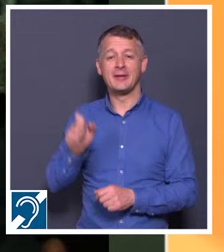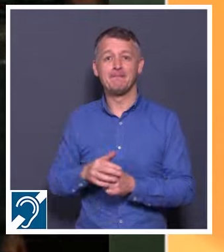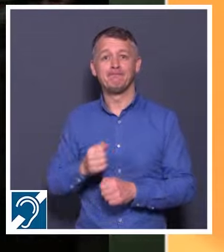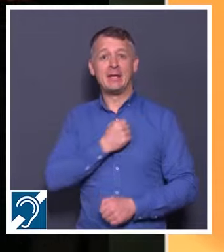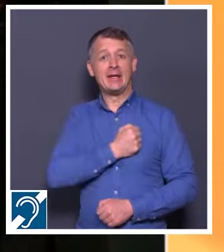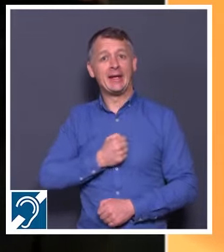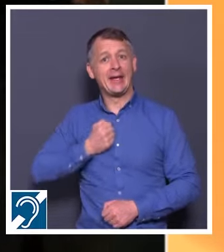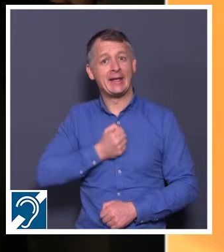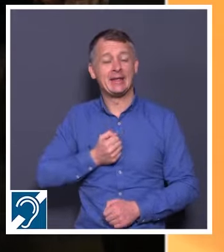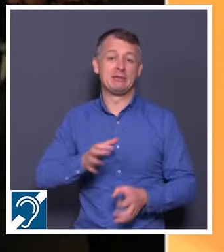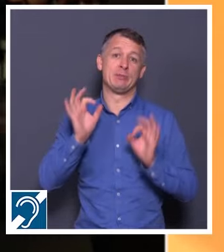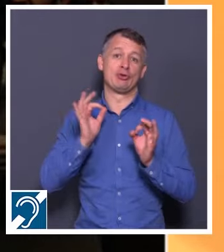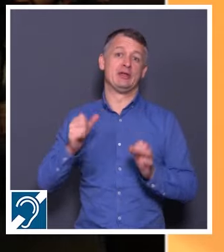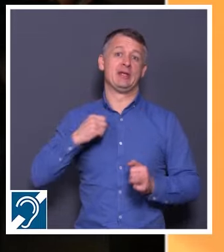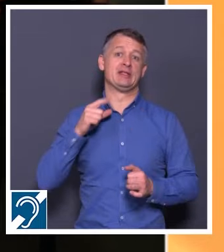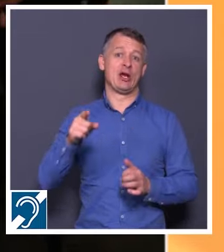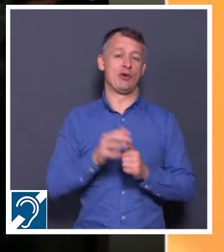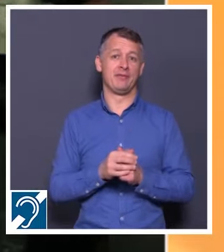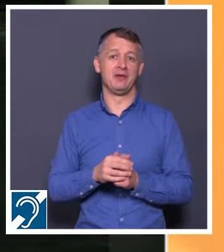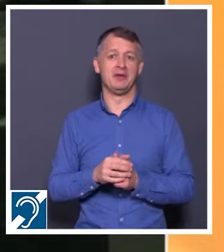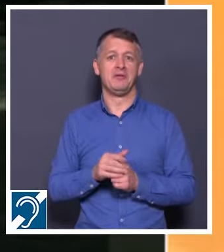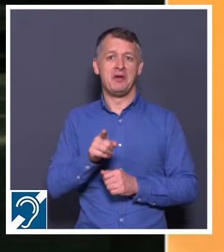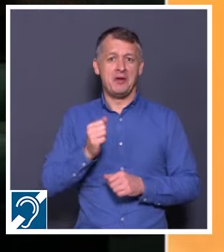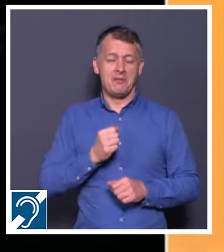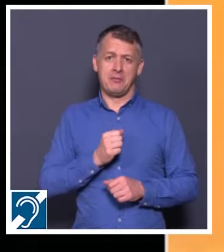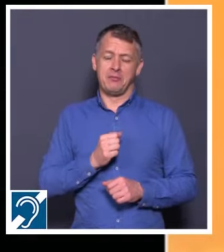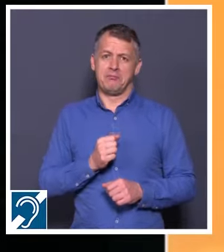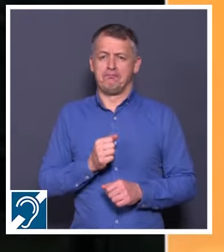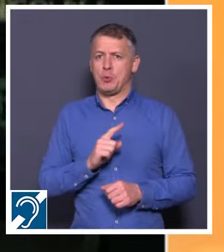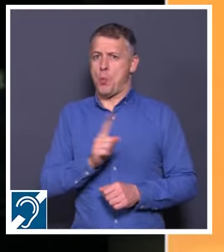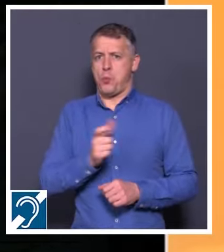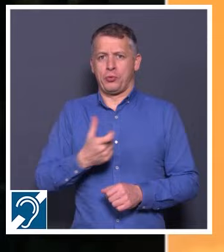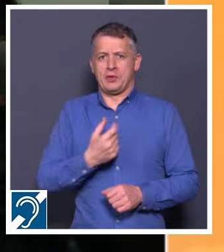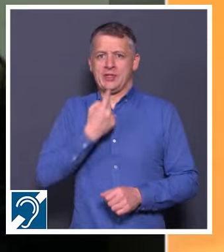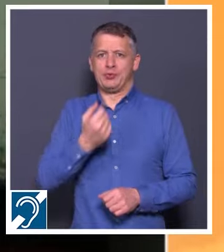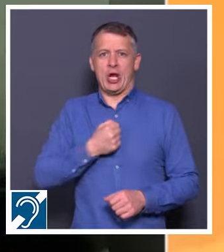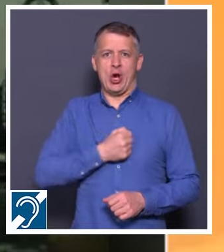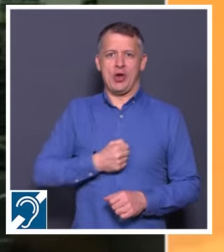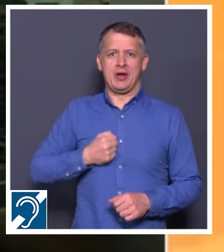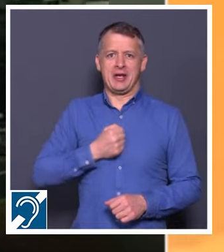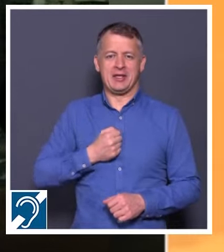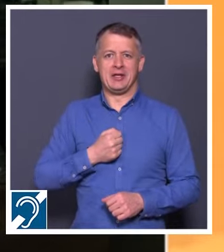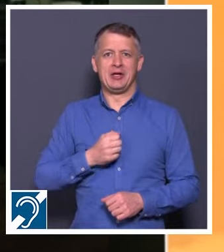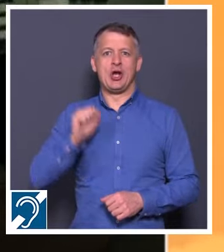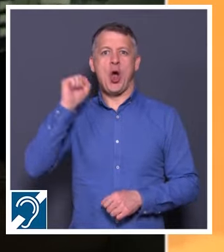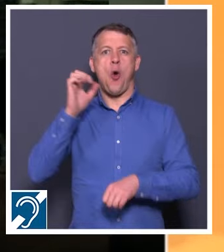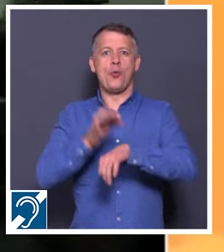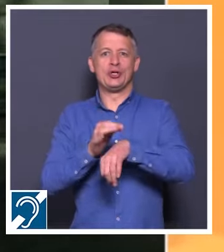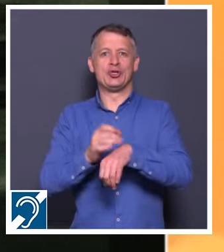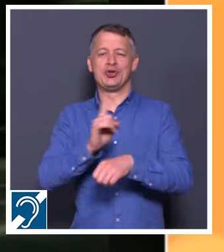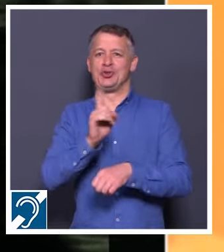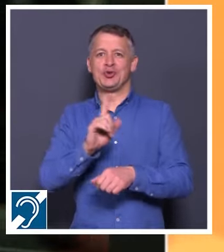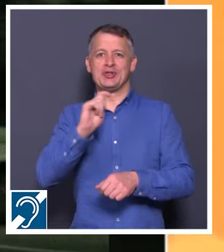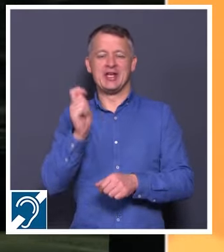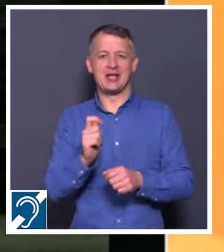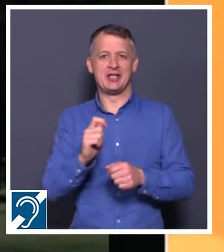mai curând propria tinerețe. E impropriu spus că regretă comunismul, să ne înțelegem, nici o țară din lume n-a ajuns la comunism, nici